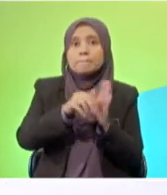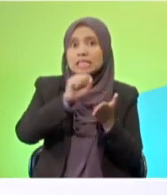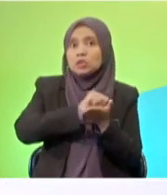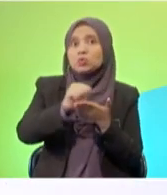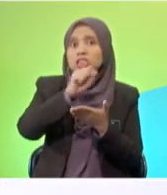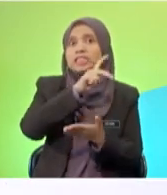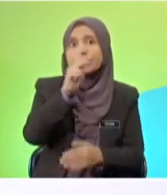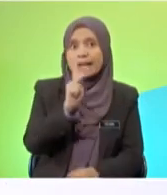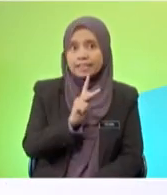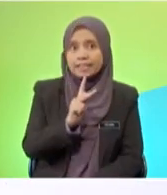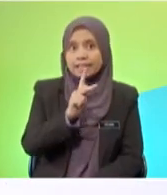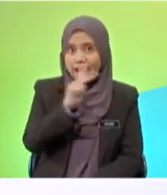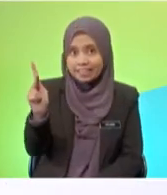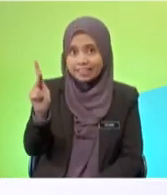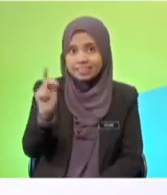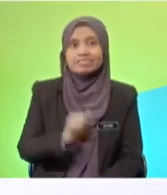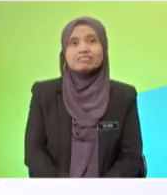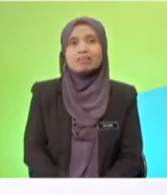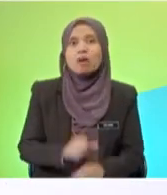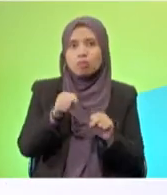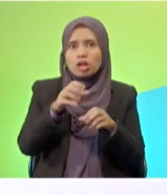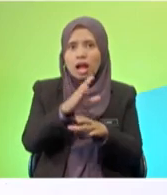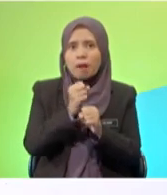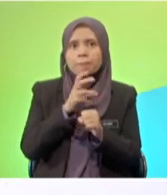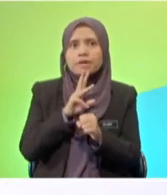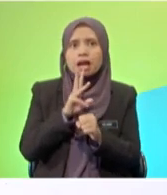kita boleh mandi kita boleh